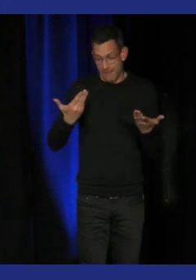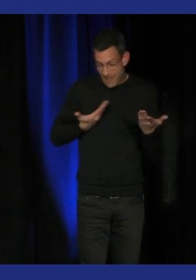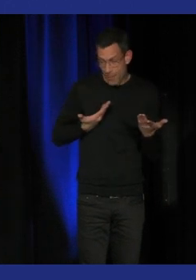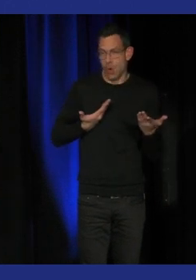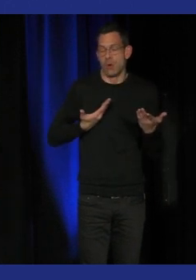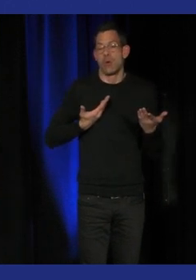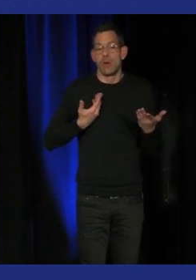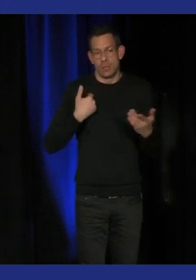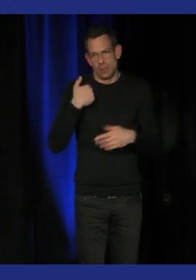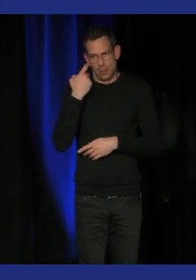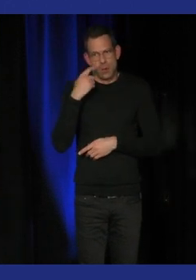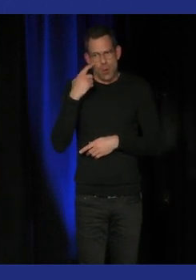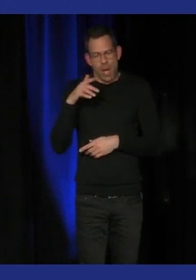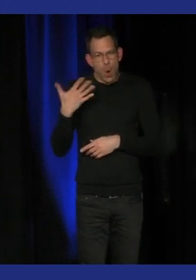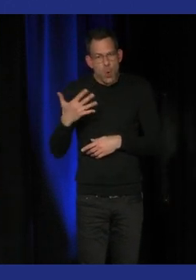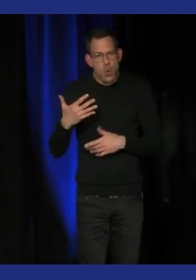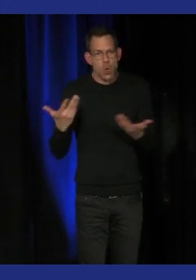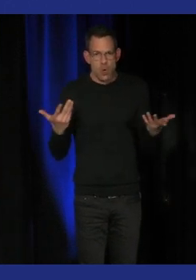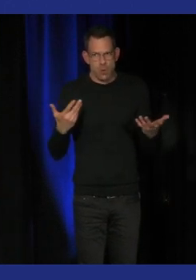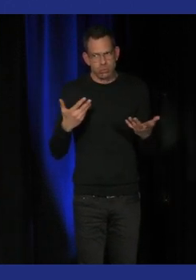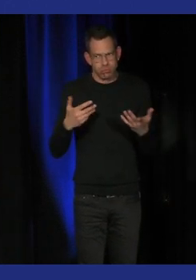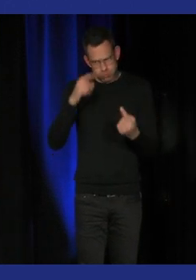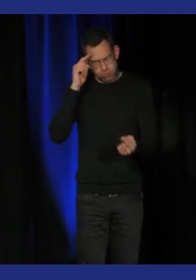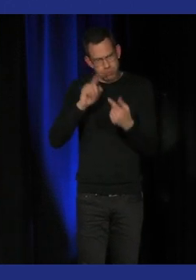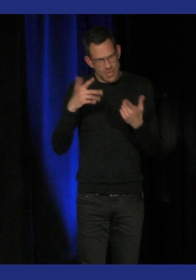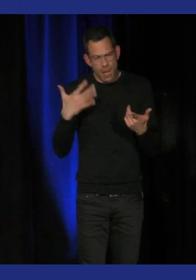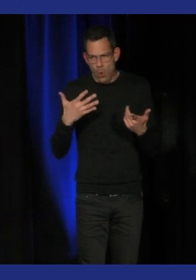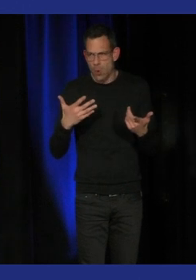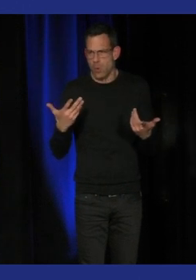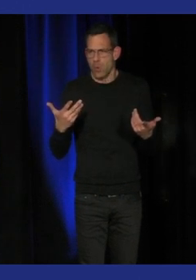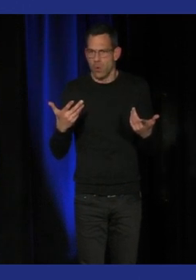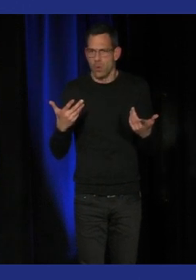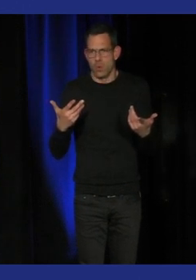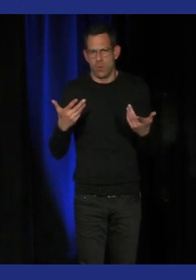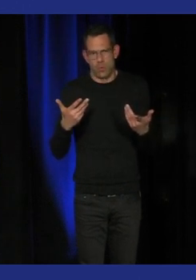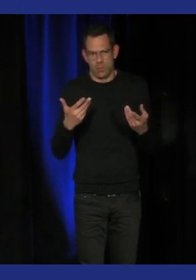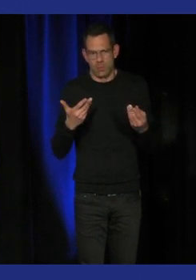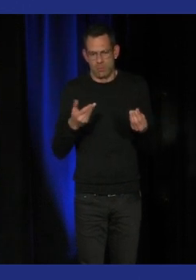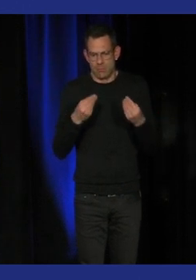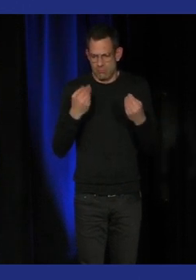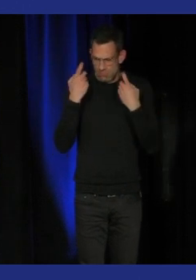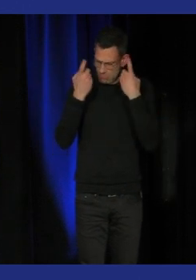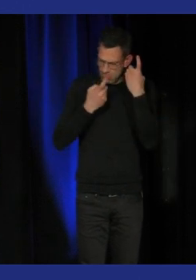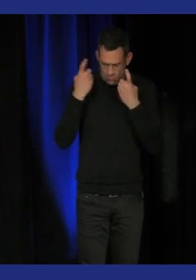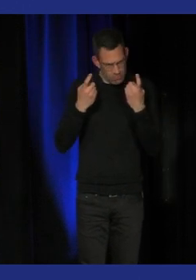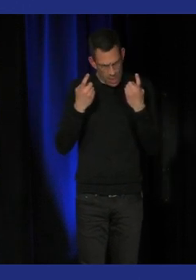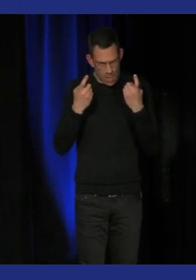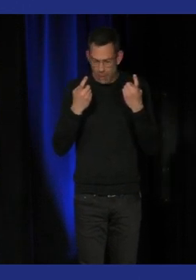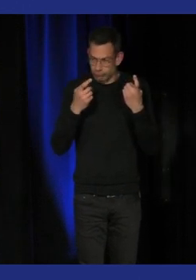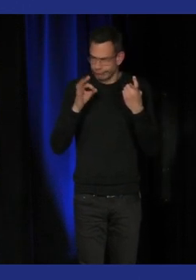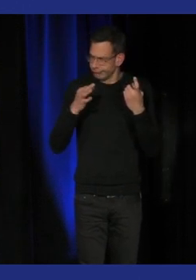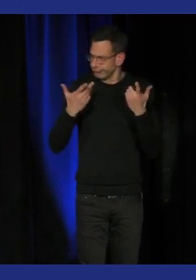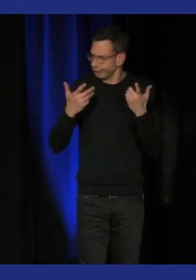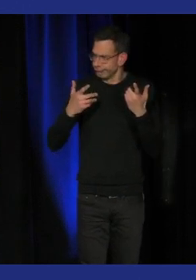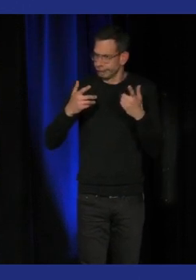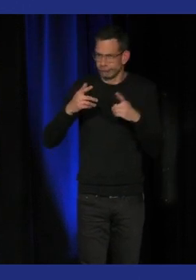quel point ce qu'on pouvait dire sur ces questions-là d'antiparentalité pouvait aussi servir à toutes les personnes